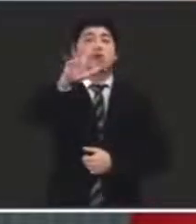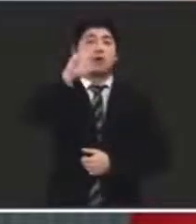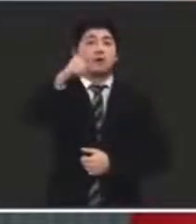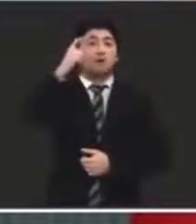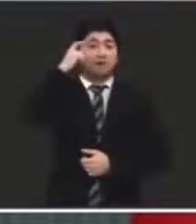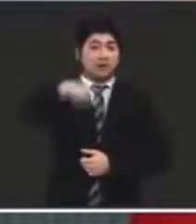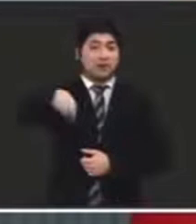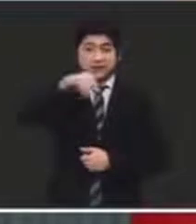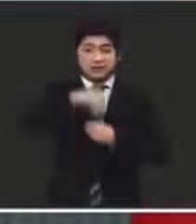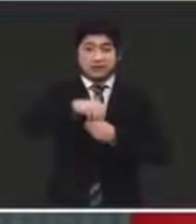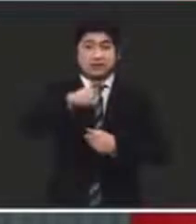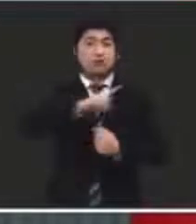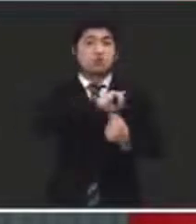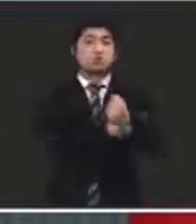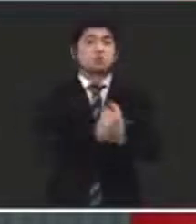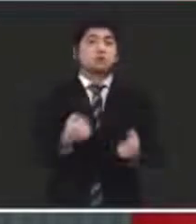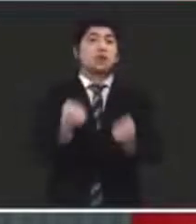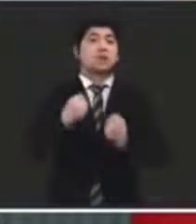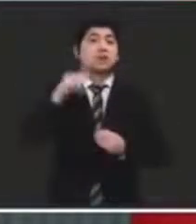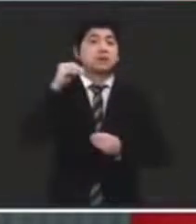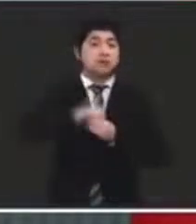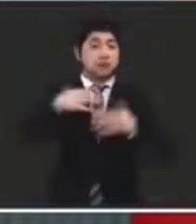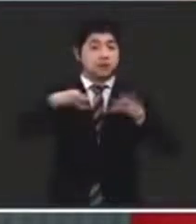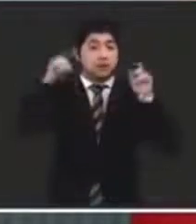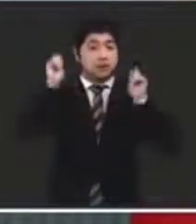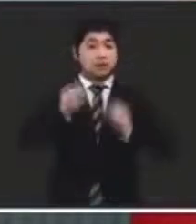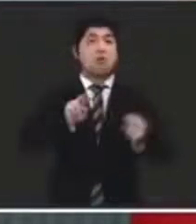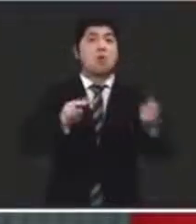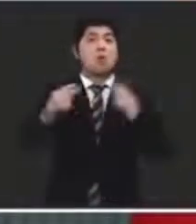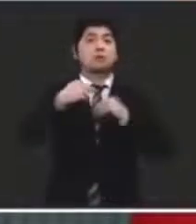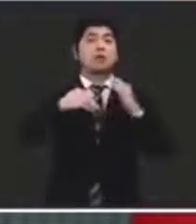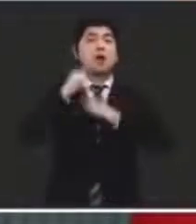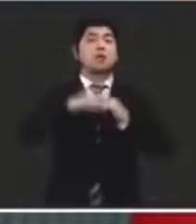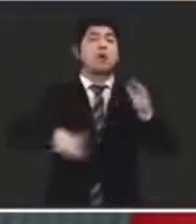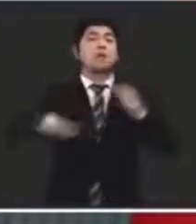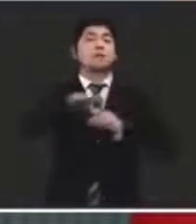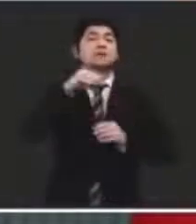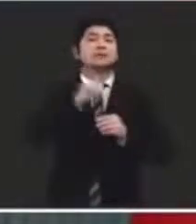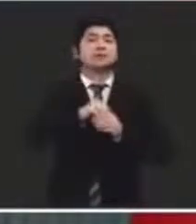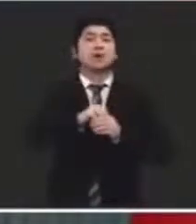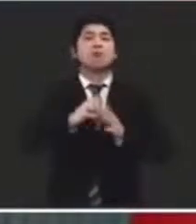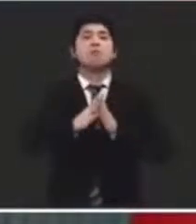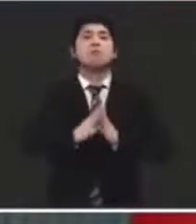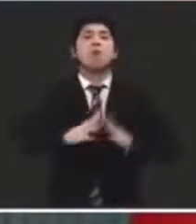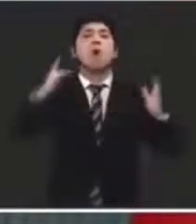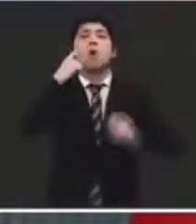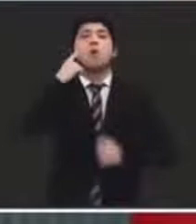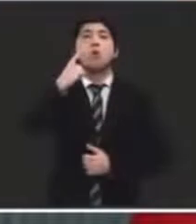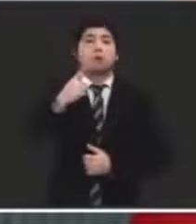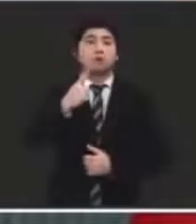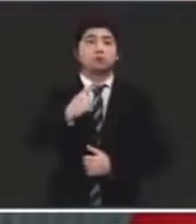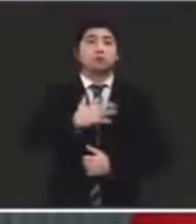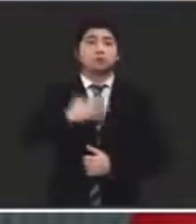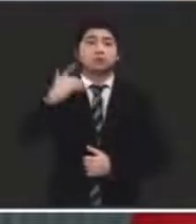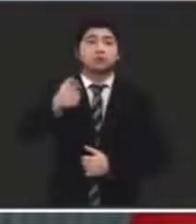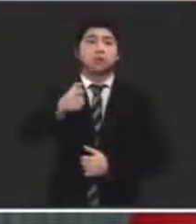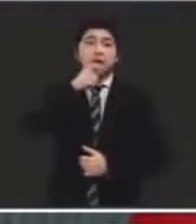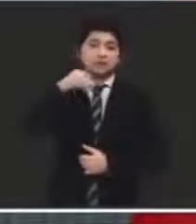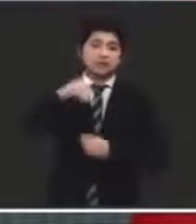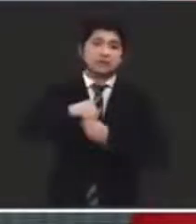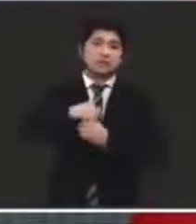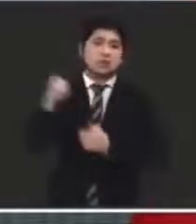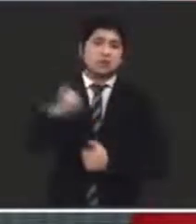güçlü bir şekilde oluşturmasında Ulaştırma altyapımızın büyük bir payı vardır